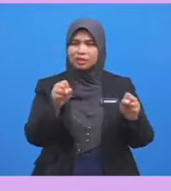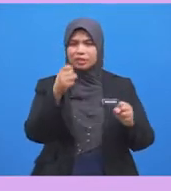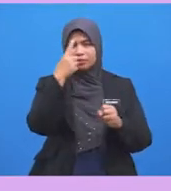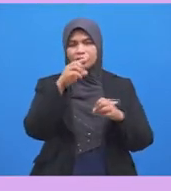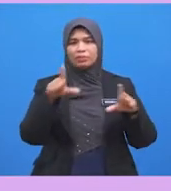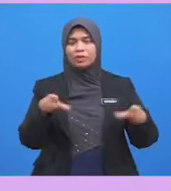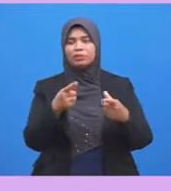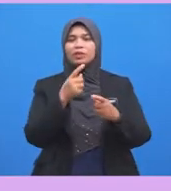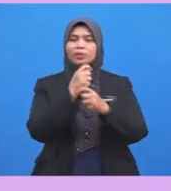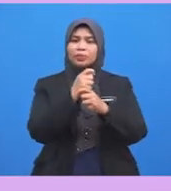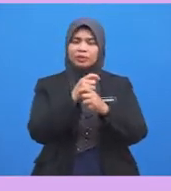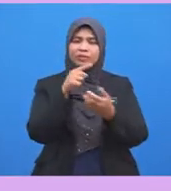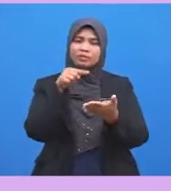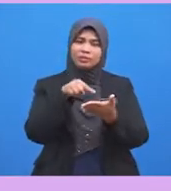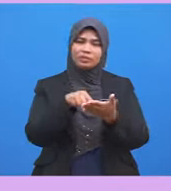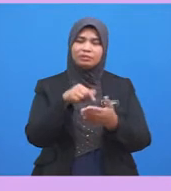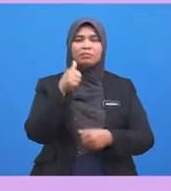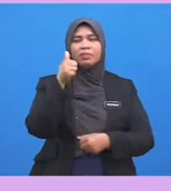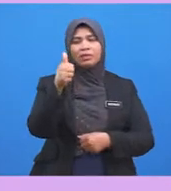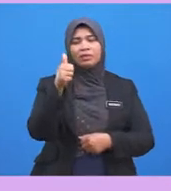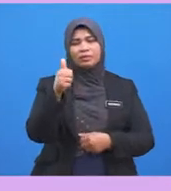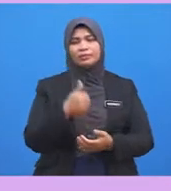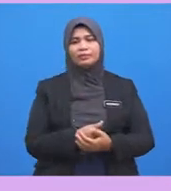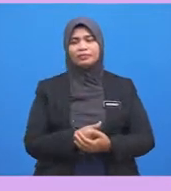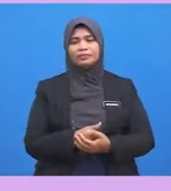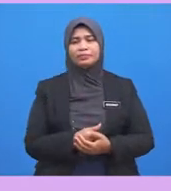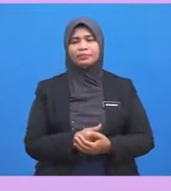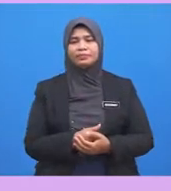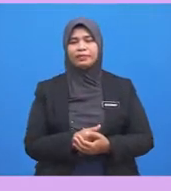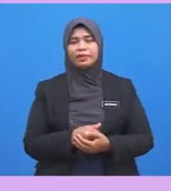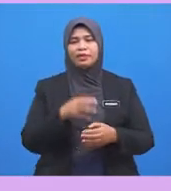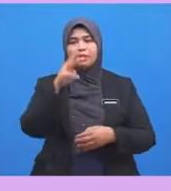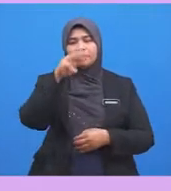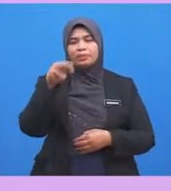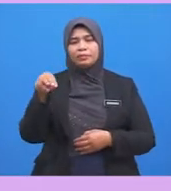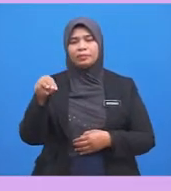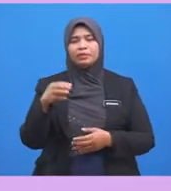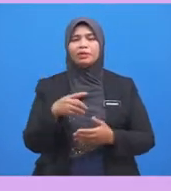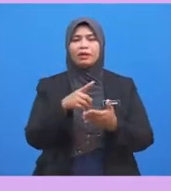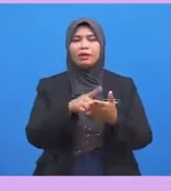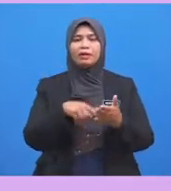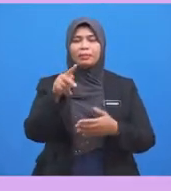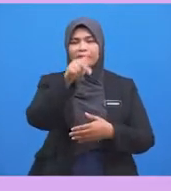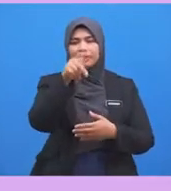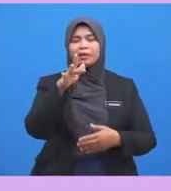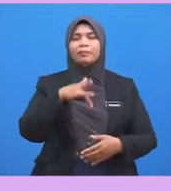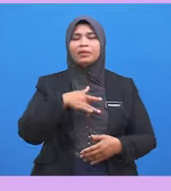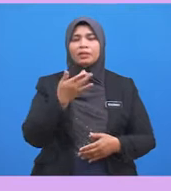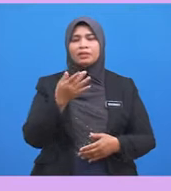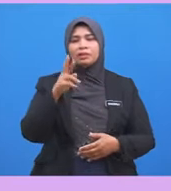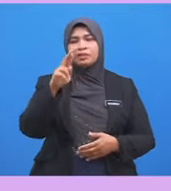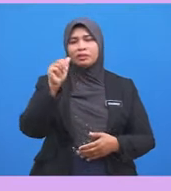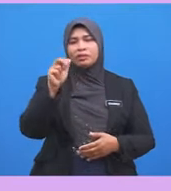melakukan tugas ini. Bagus, tepat sekali. Murid-murid, apakah perasaan